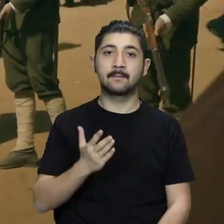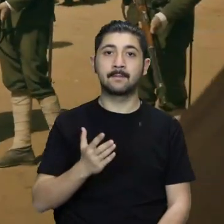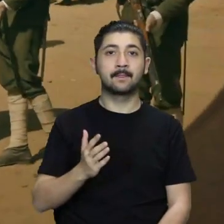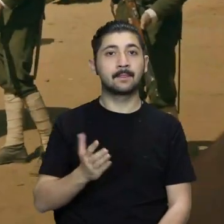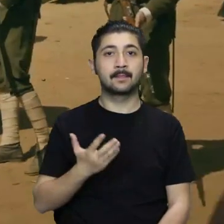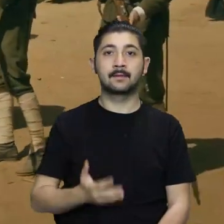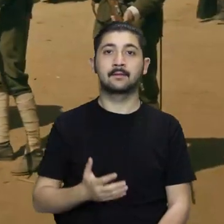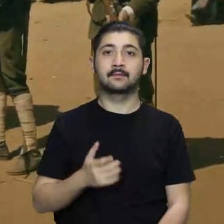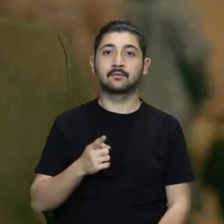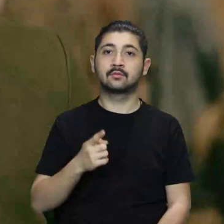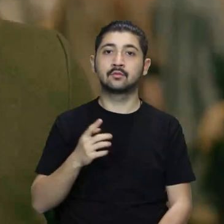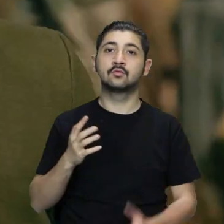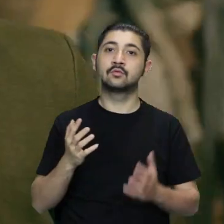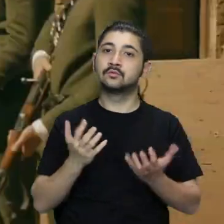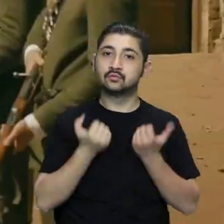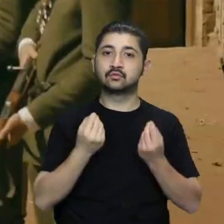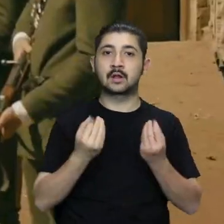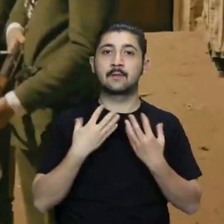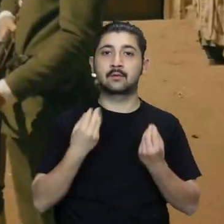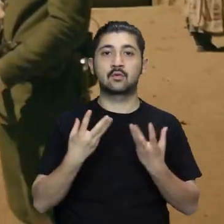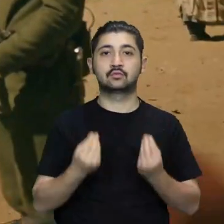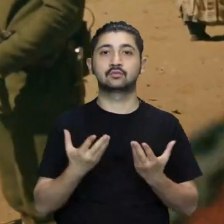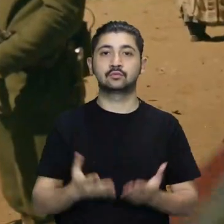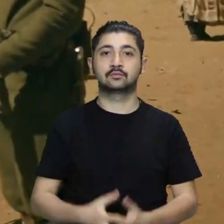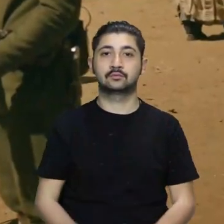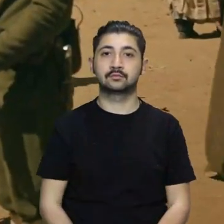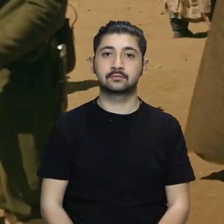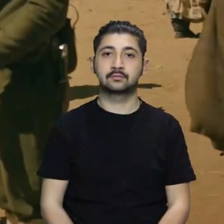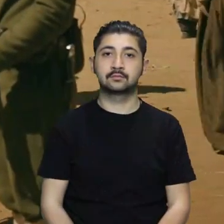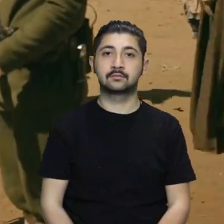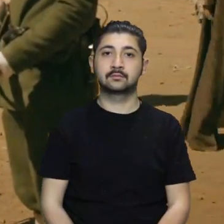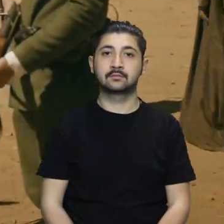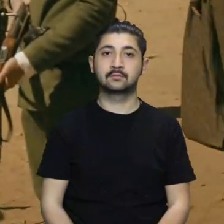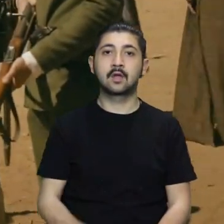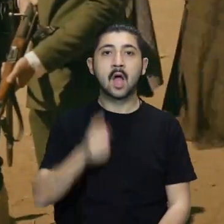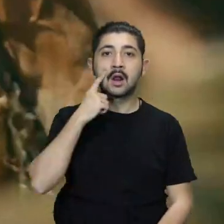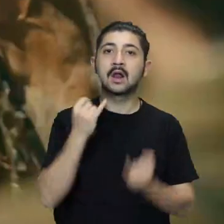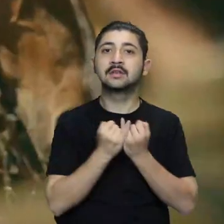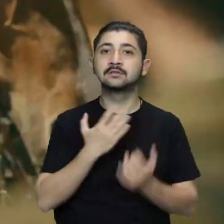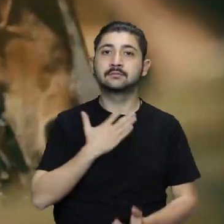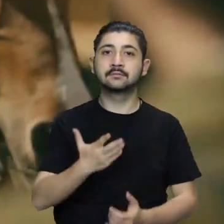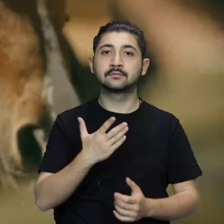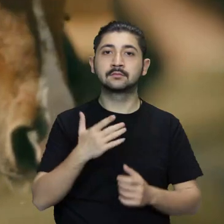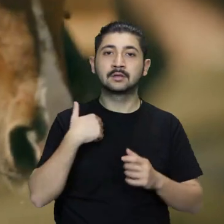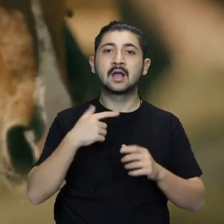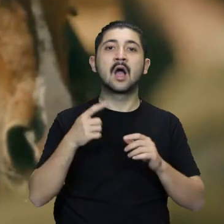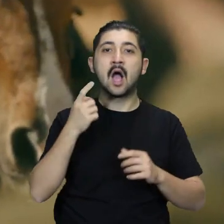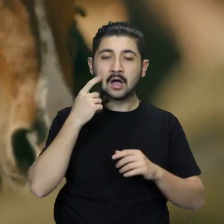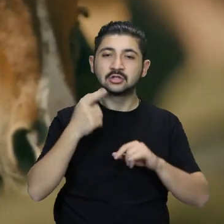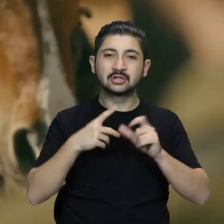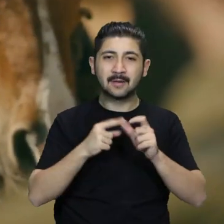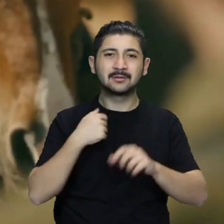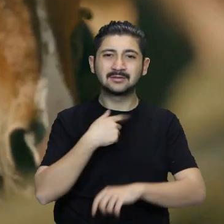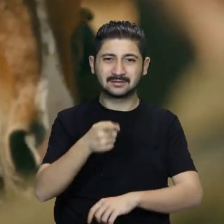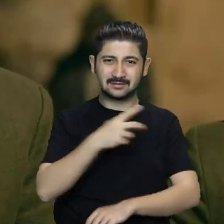Allah'ım korktuğum olmasın ne olur. Asker atından indi. Hayırdır kardeş? Hayırdır Şamil Çavuş.